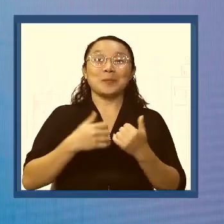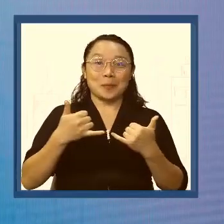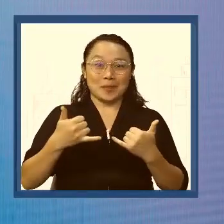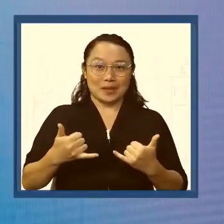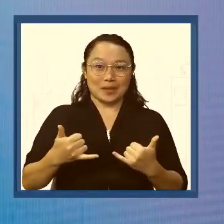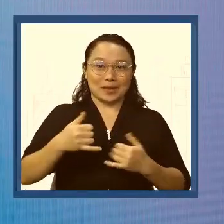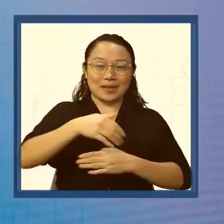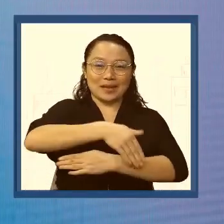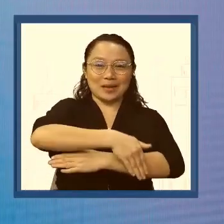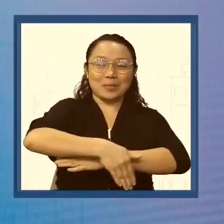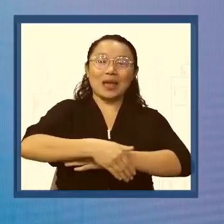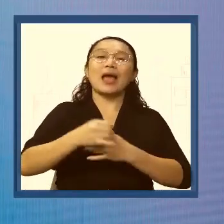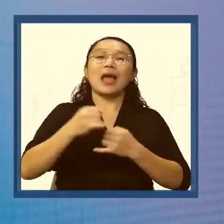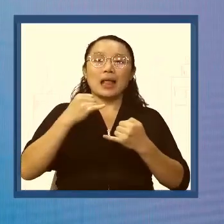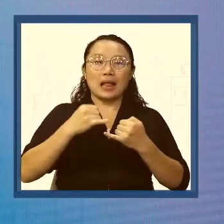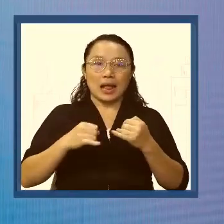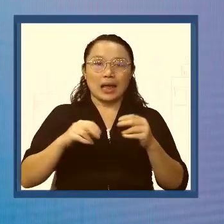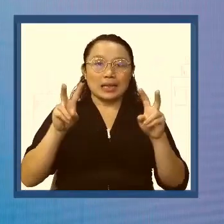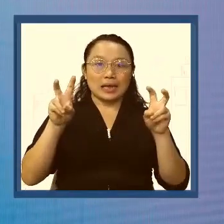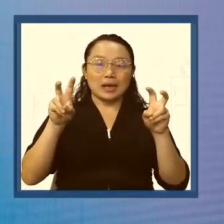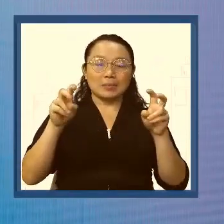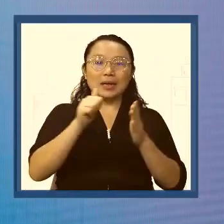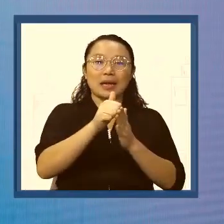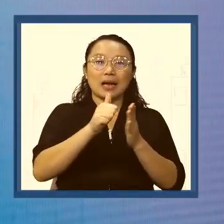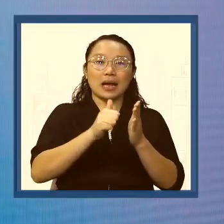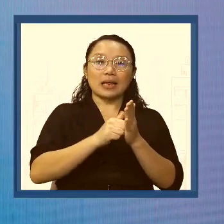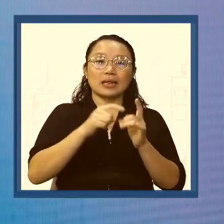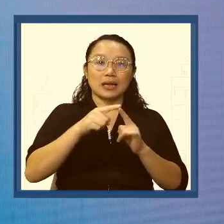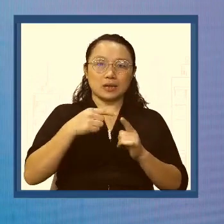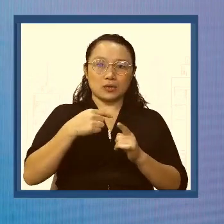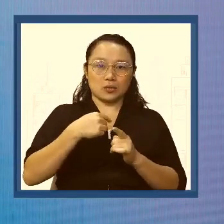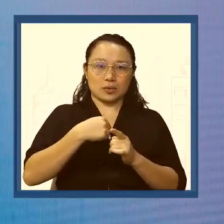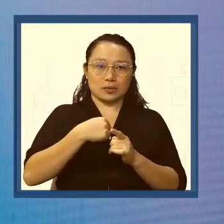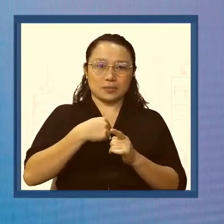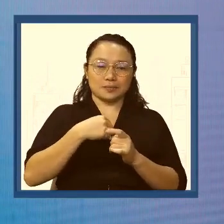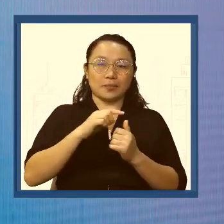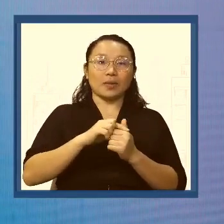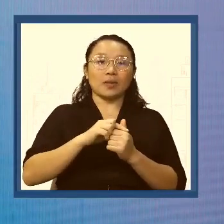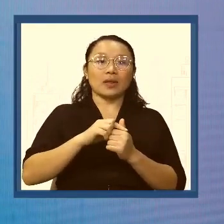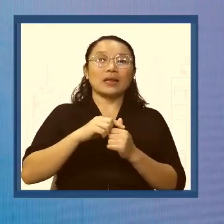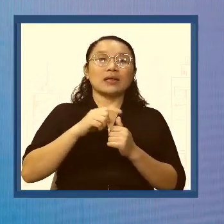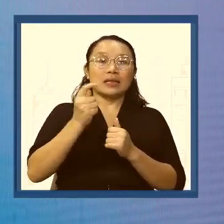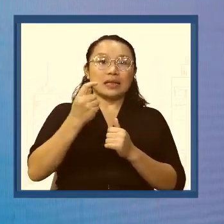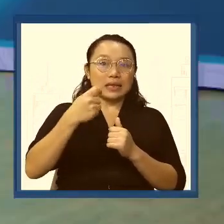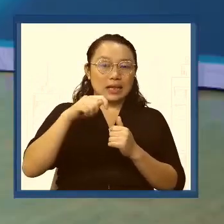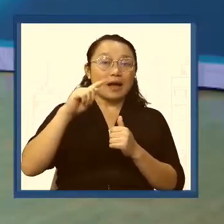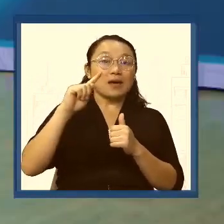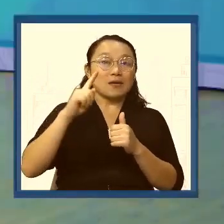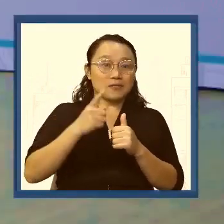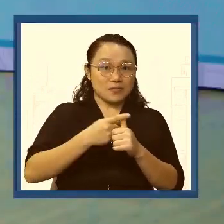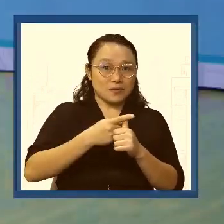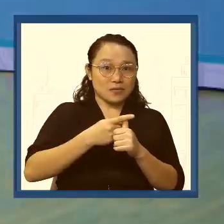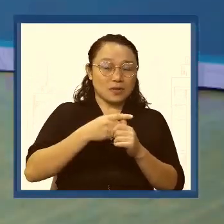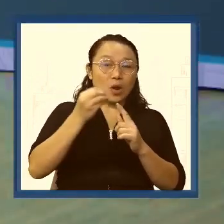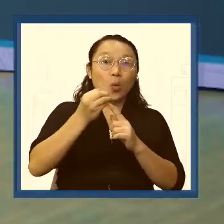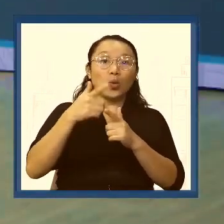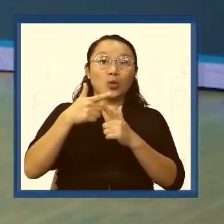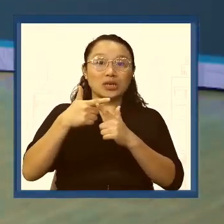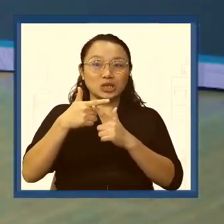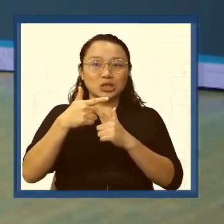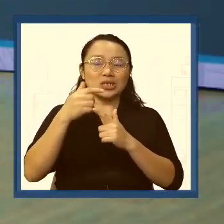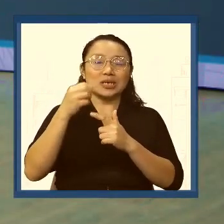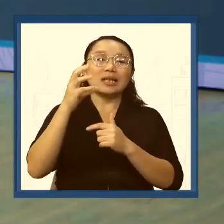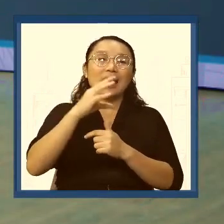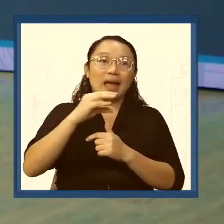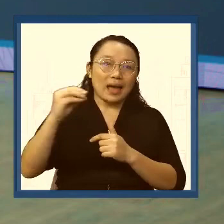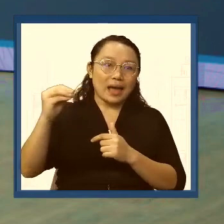Niya ta sa katapusan nga topic nga gi-assign kanako nga mao ang sinugdan o ang katuyuan sa balaod sa Dios. Ang